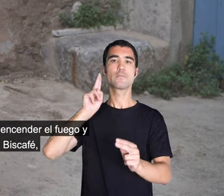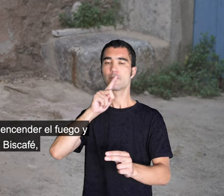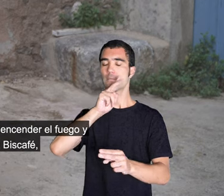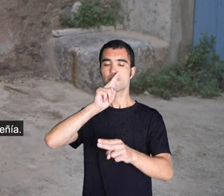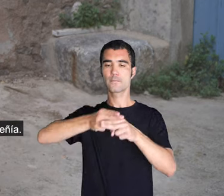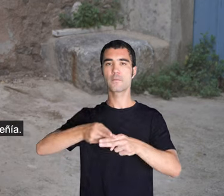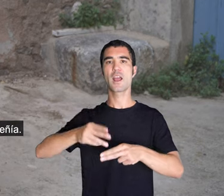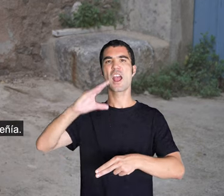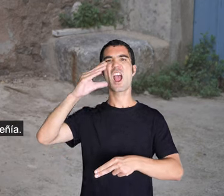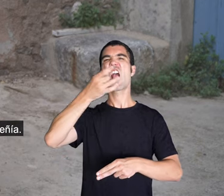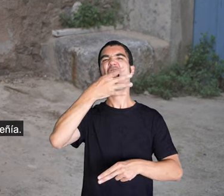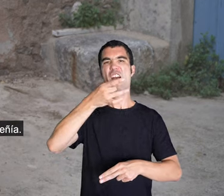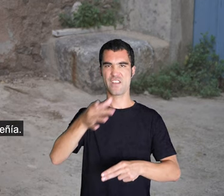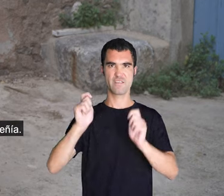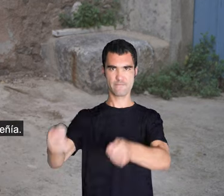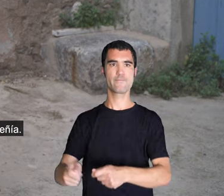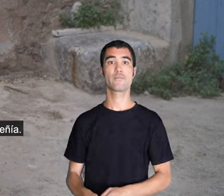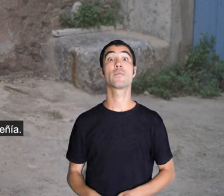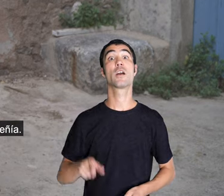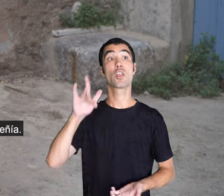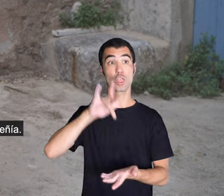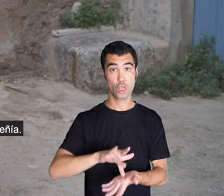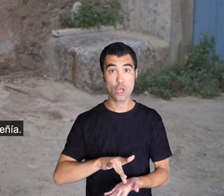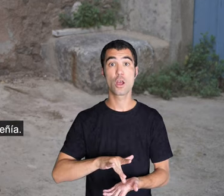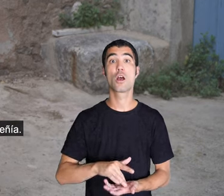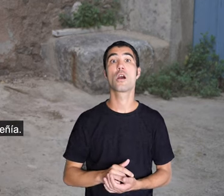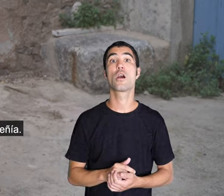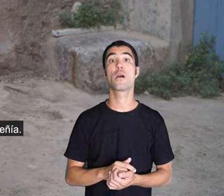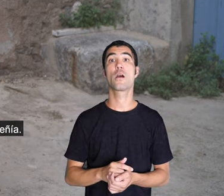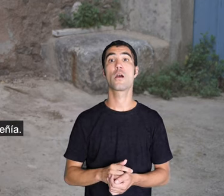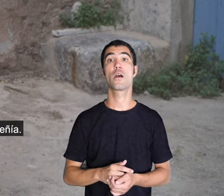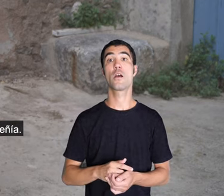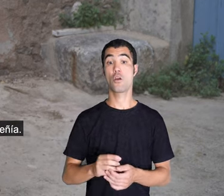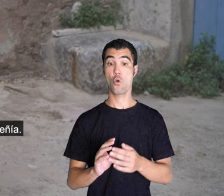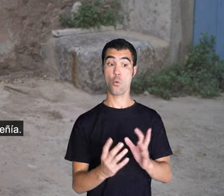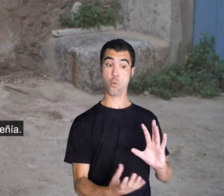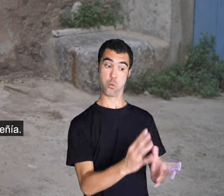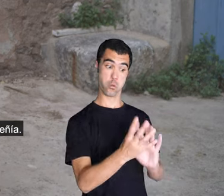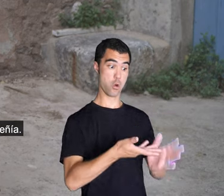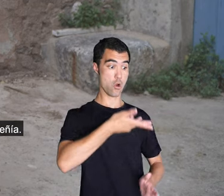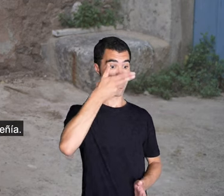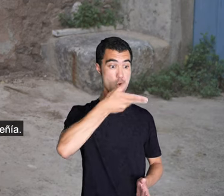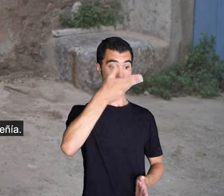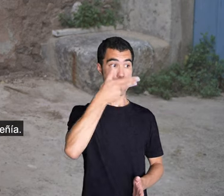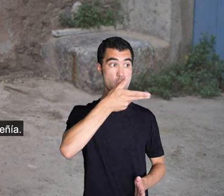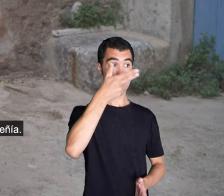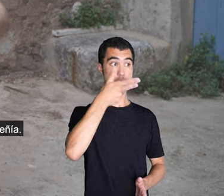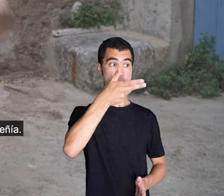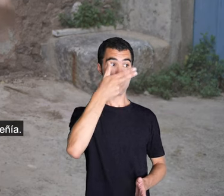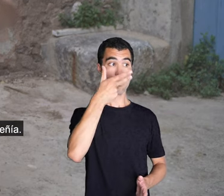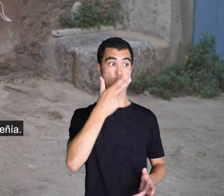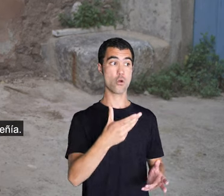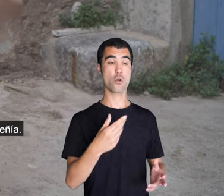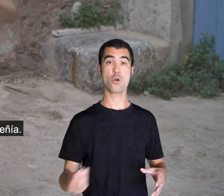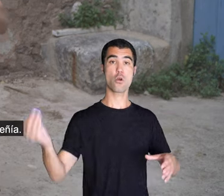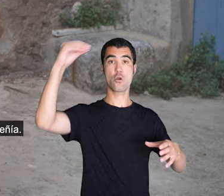sí. I quan tenia... La caldera ja ben calenta, i posava